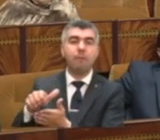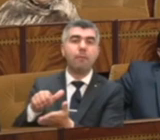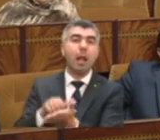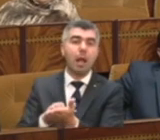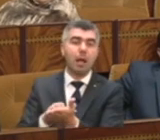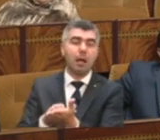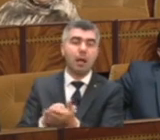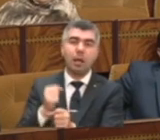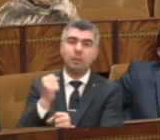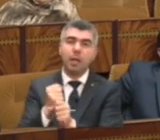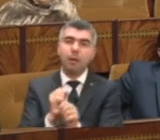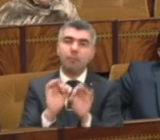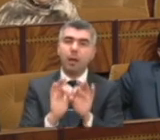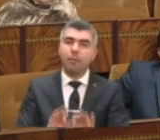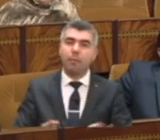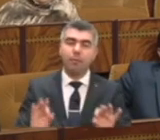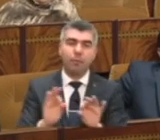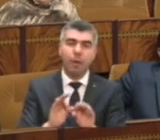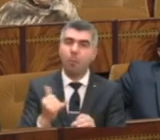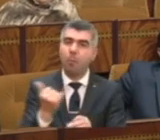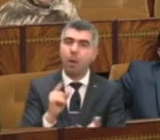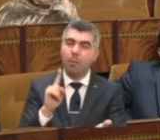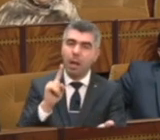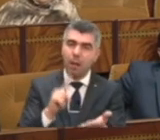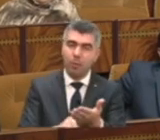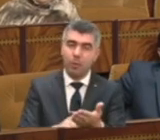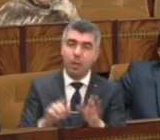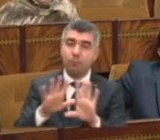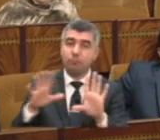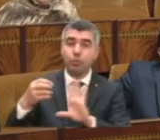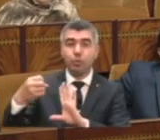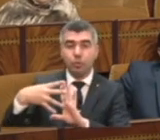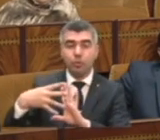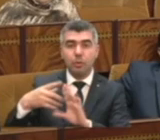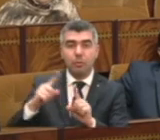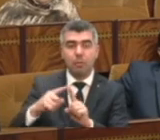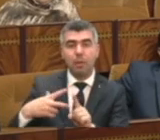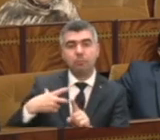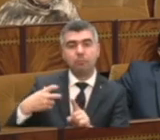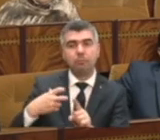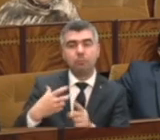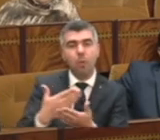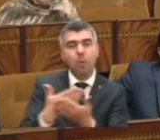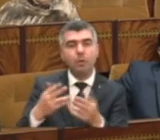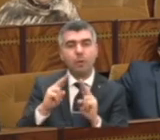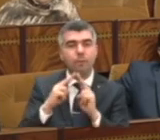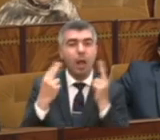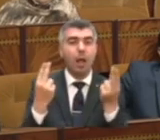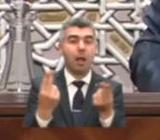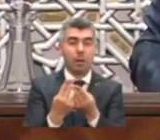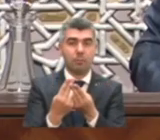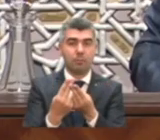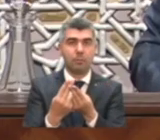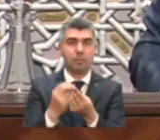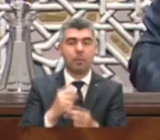استعملناش، هذا اساسي جدا. الطاقه الشمسيه احنا من اغنى البلدان في العالم ديال هذه الثروه هذه الوطنيه. شكرا